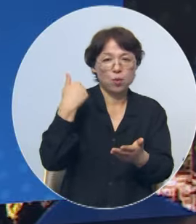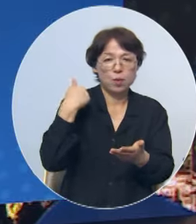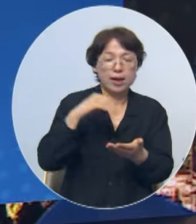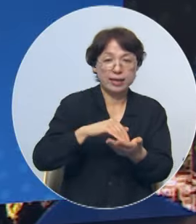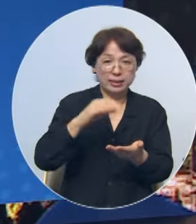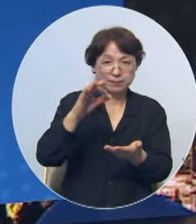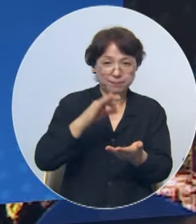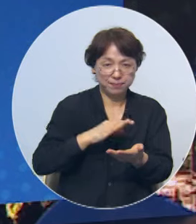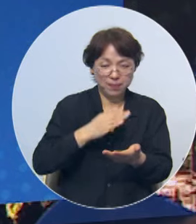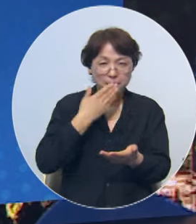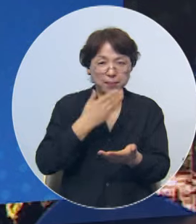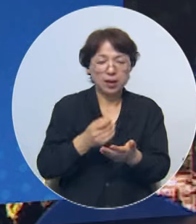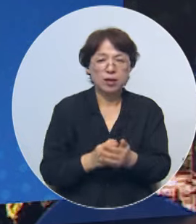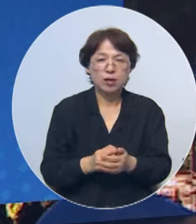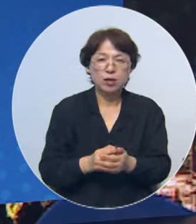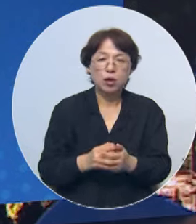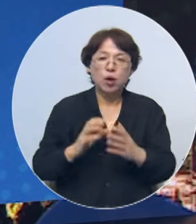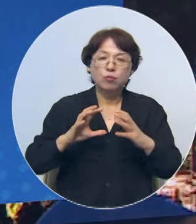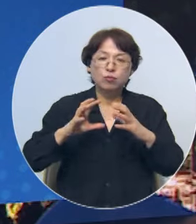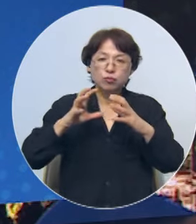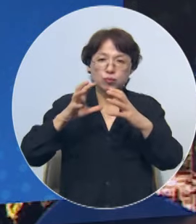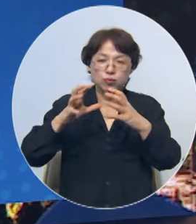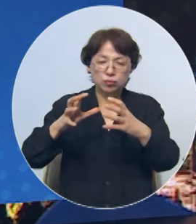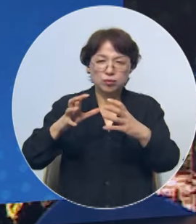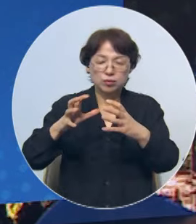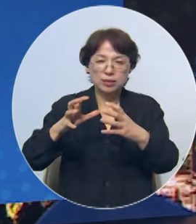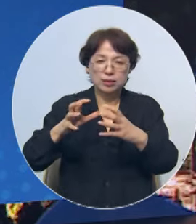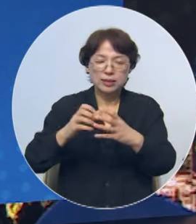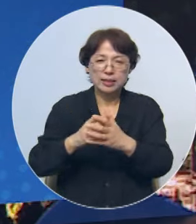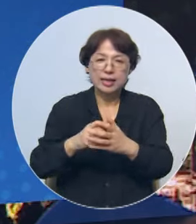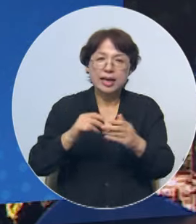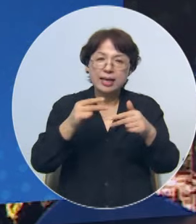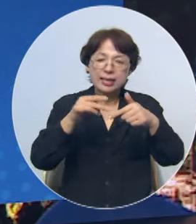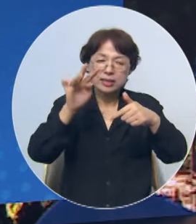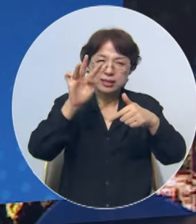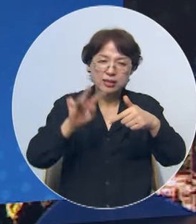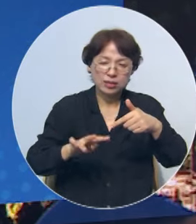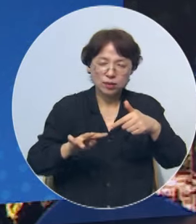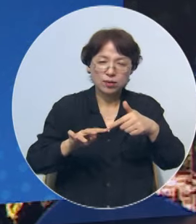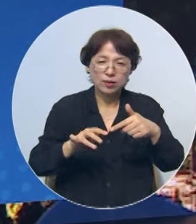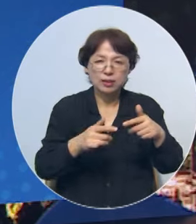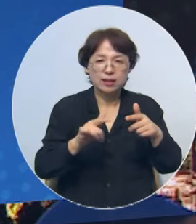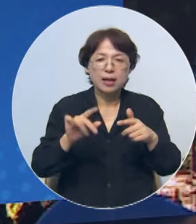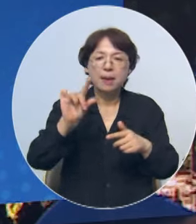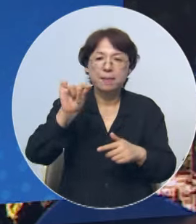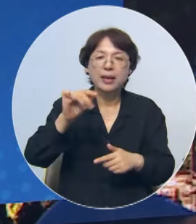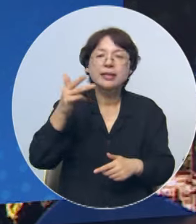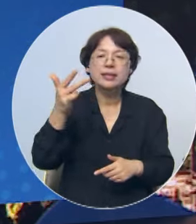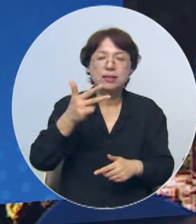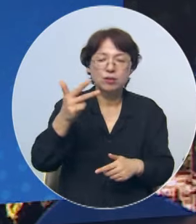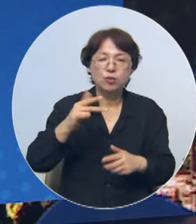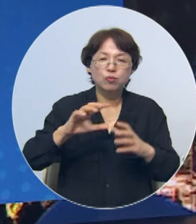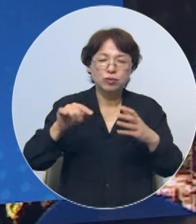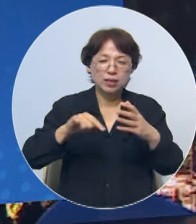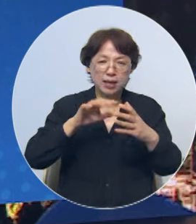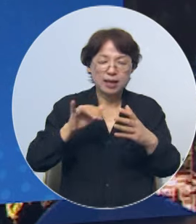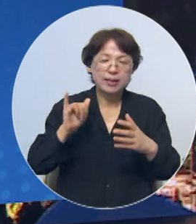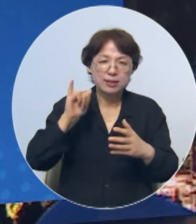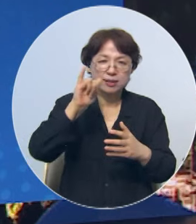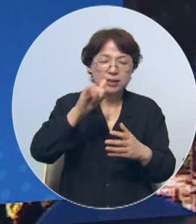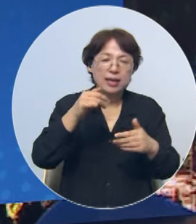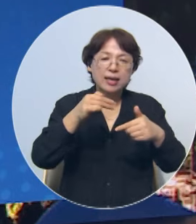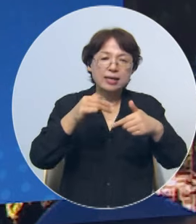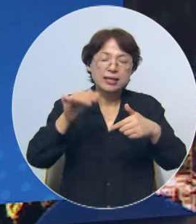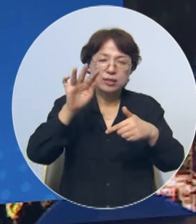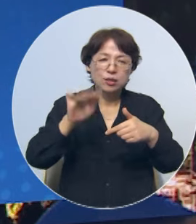공항 사용료는 국제선의 경우 인천, 김포공항 17,000원, 그 외 12,000원이고 국내선의 경우 인천공항